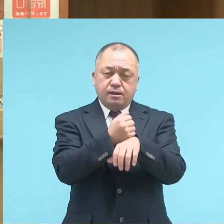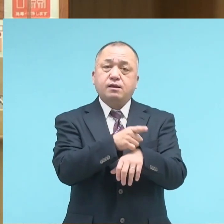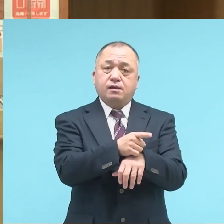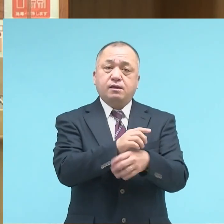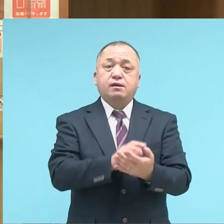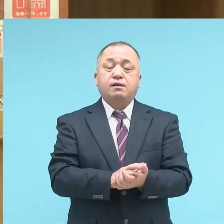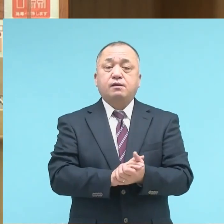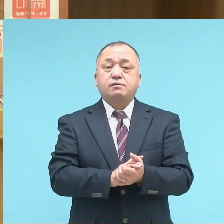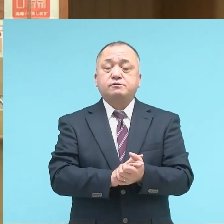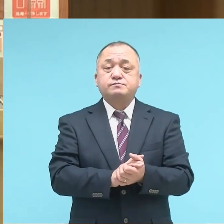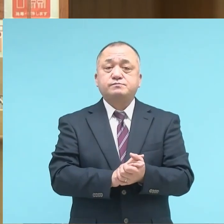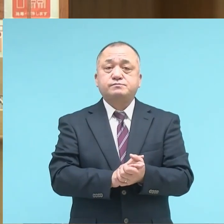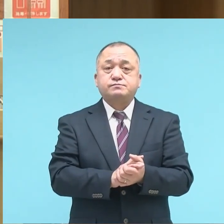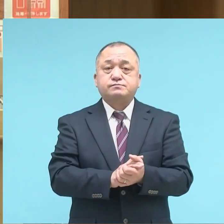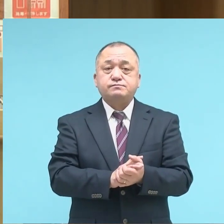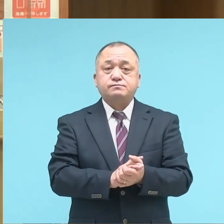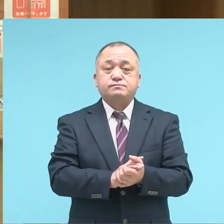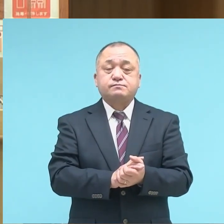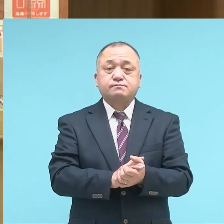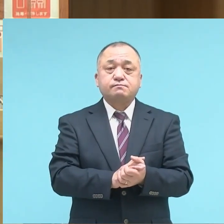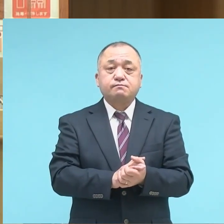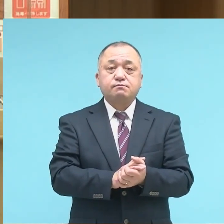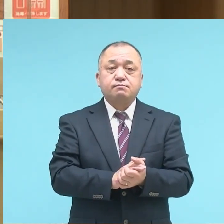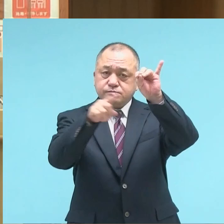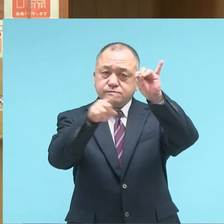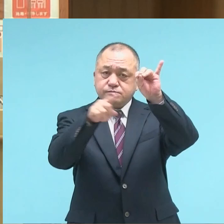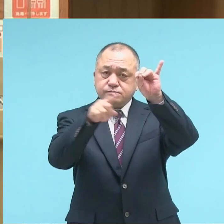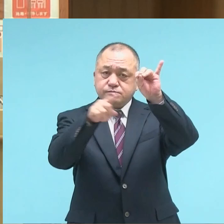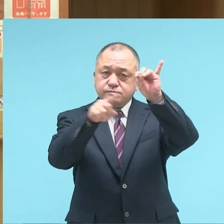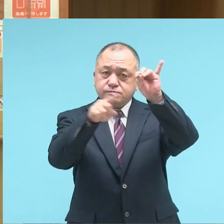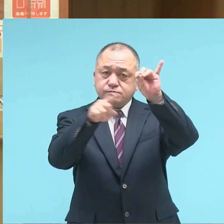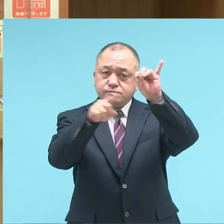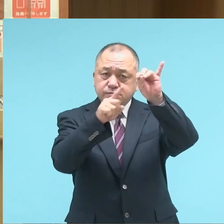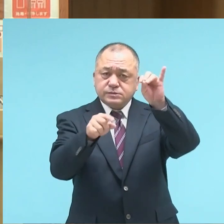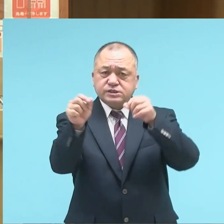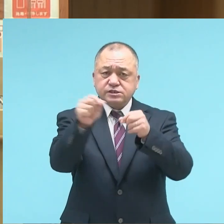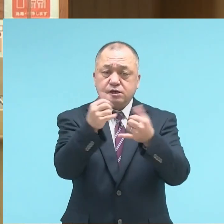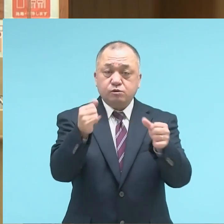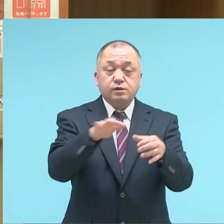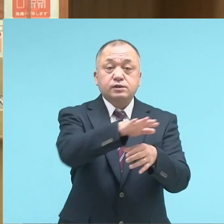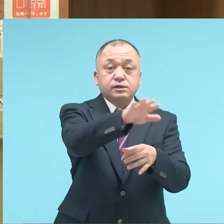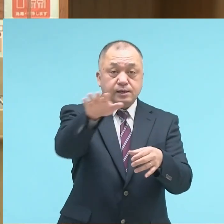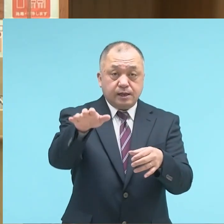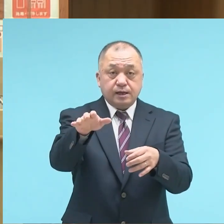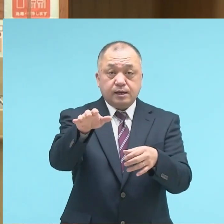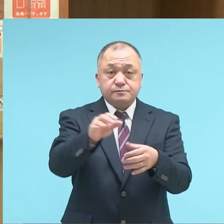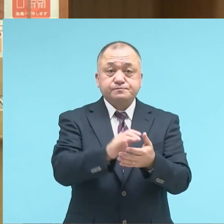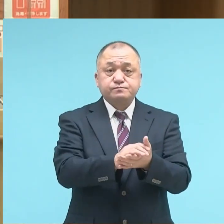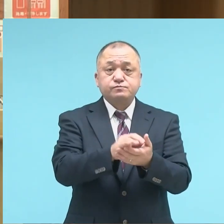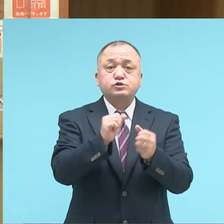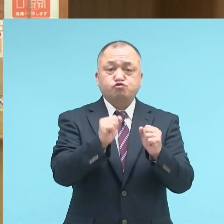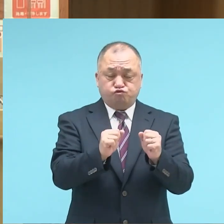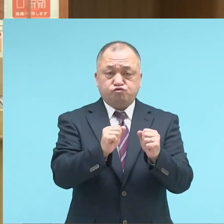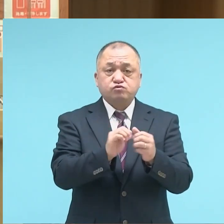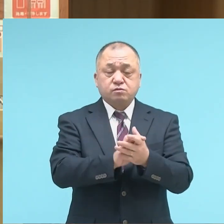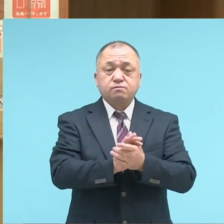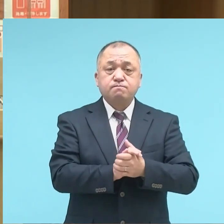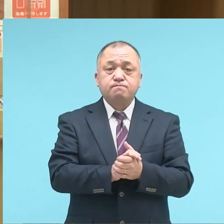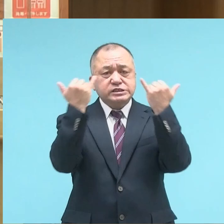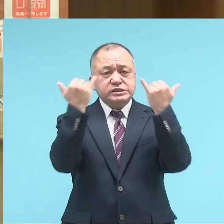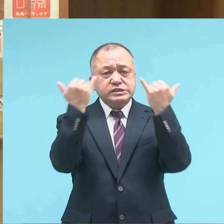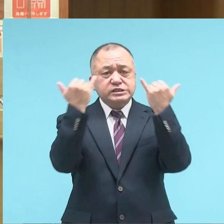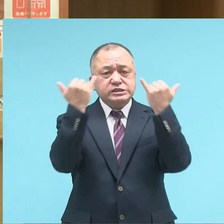ど冒頭申し上げましたけれども、まあ、1000人近い方が、まあ、そういった意味では入院をされているという状況でありま